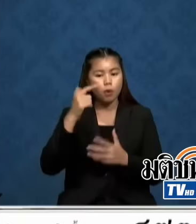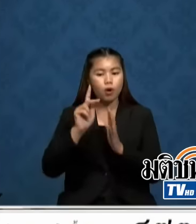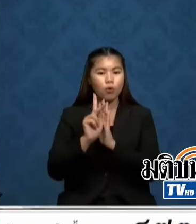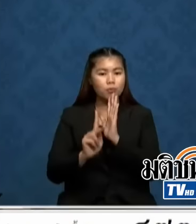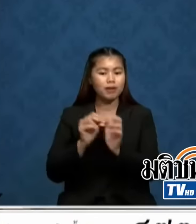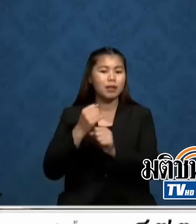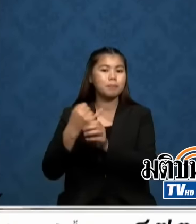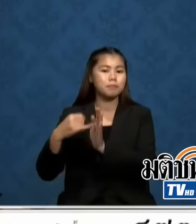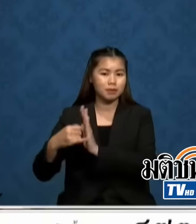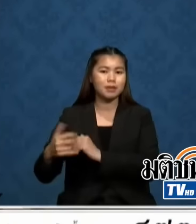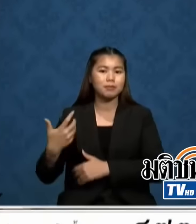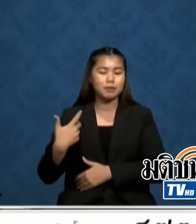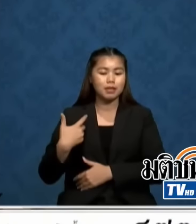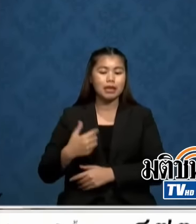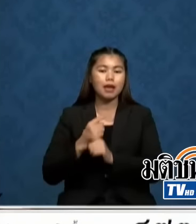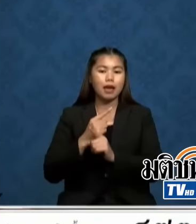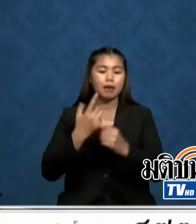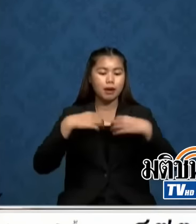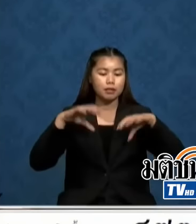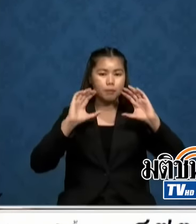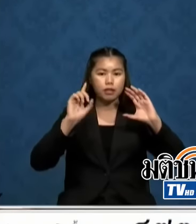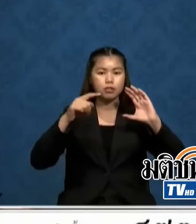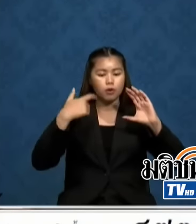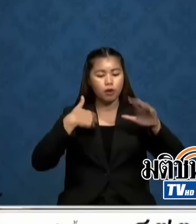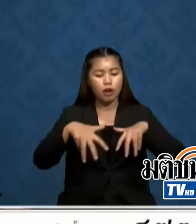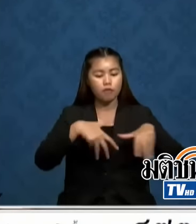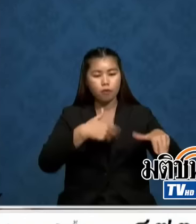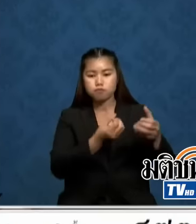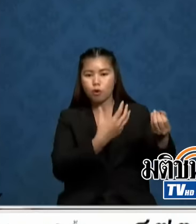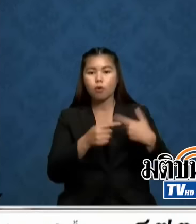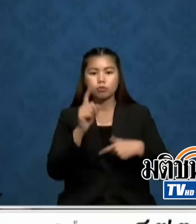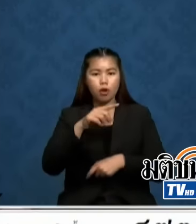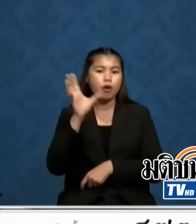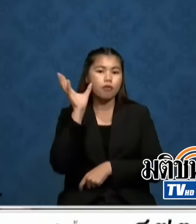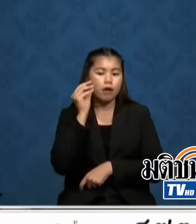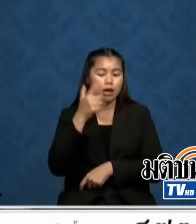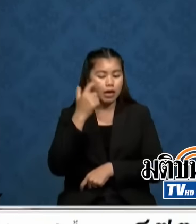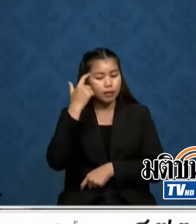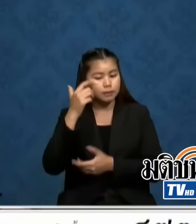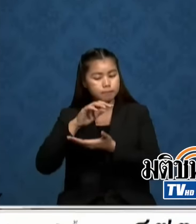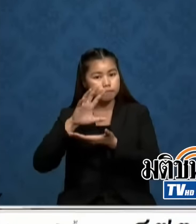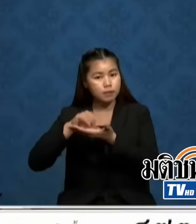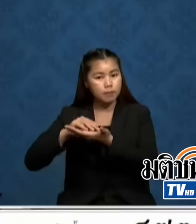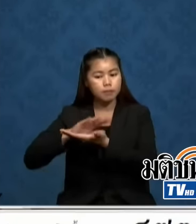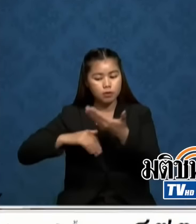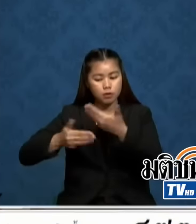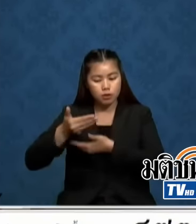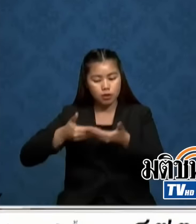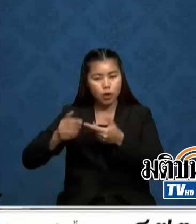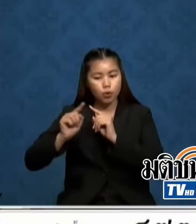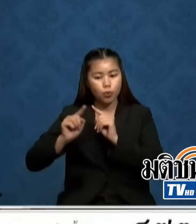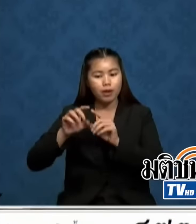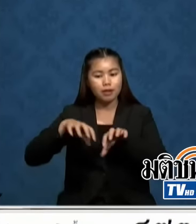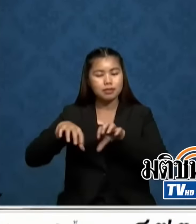หมายผังเมืองที่กำหนดให้รัฐต้องรับฟังความคิดเห็นของประชาชนและนำไปประกอบการพิจารณากำหนดประเภทและจัด